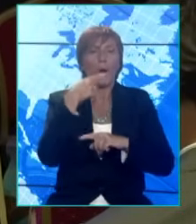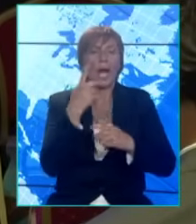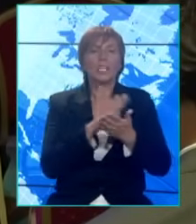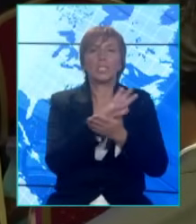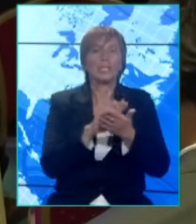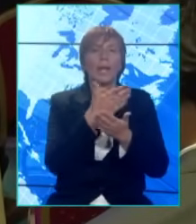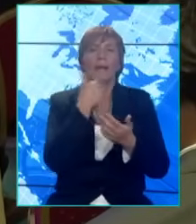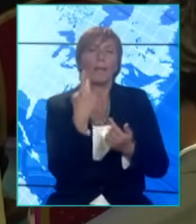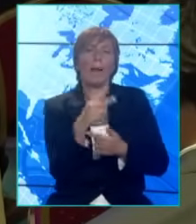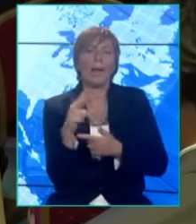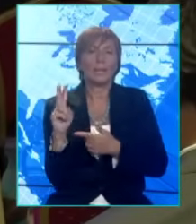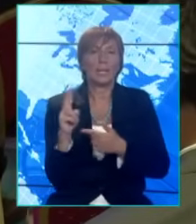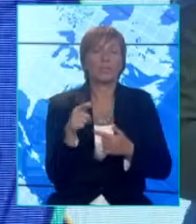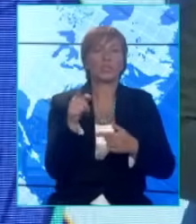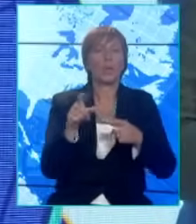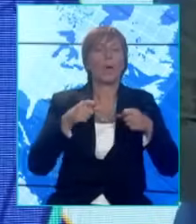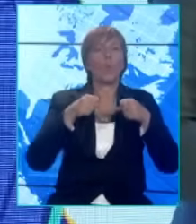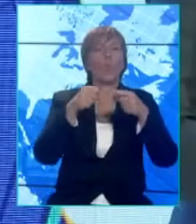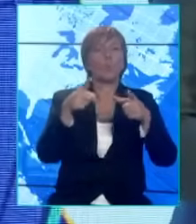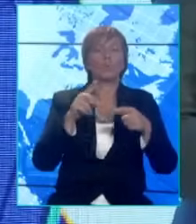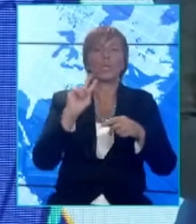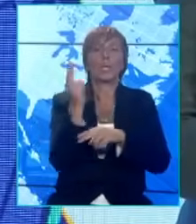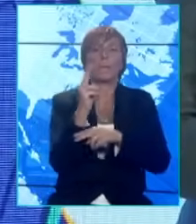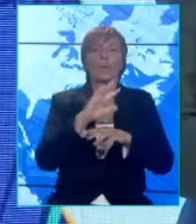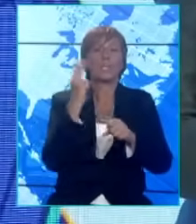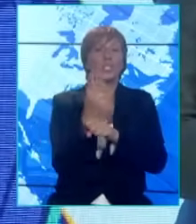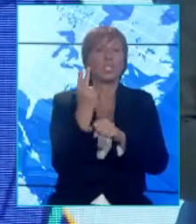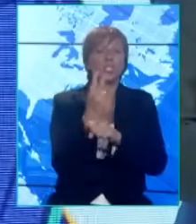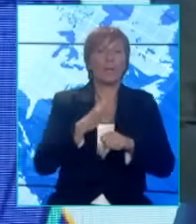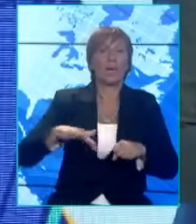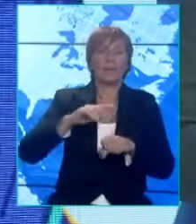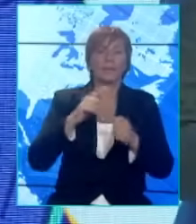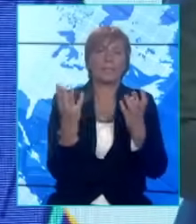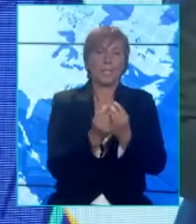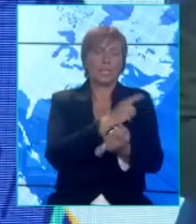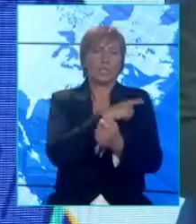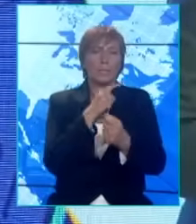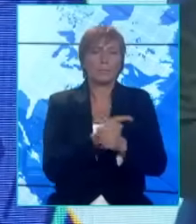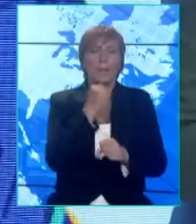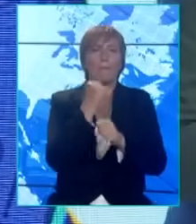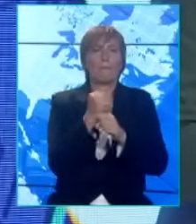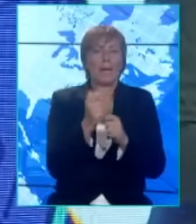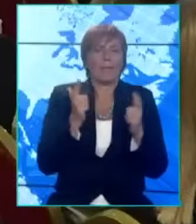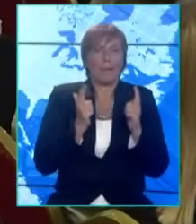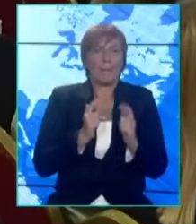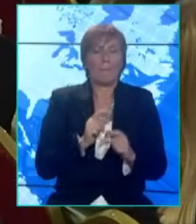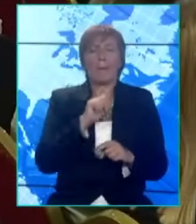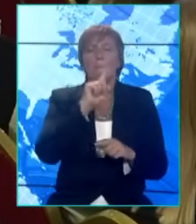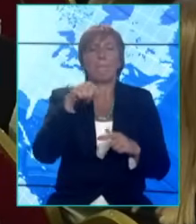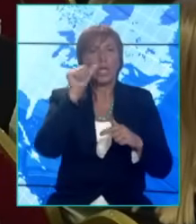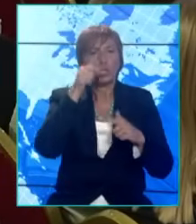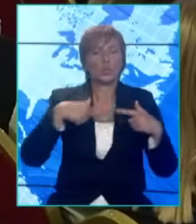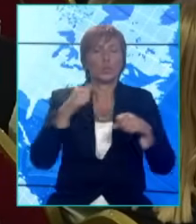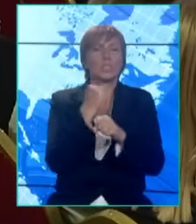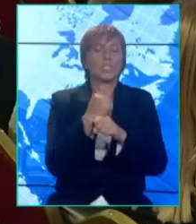nema alternativu, stoga je upućen poziv zemljama regiona da se zajedničkim snagama gradi mir i ostvari ravnopravna međudržavna